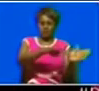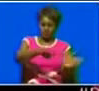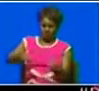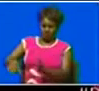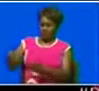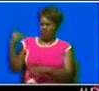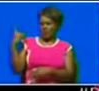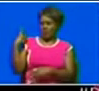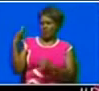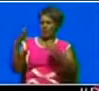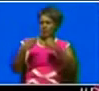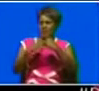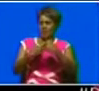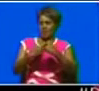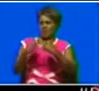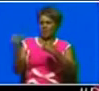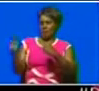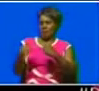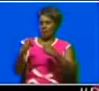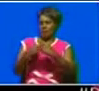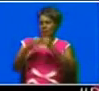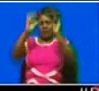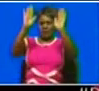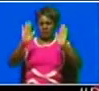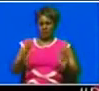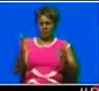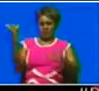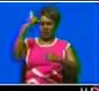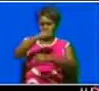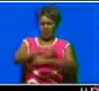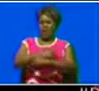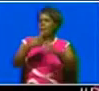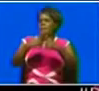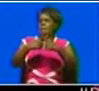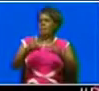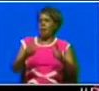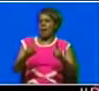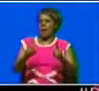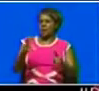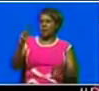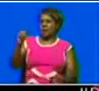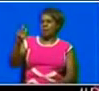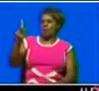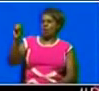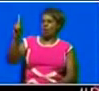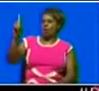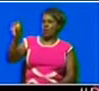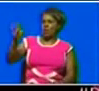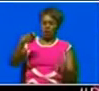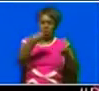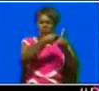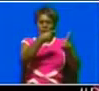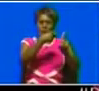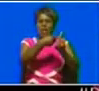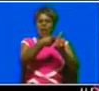Tarehe 8 Agosti itakuwa siku muhimu kwa Wakenya taifa zima. Lakini kwa watu wa jamii ya Wamakonde kaunti ya Kwale, hii itakuwa